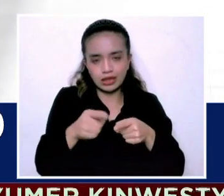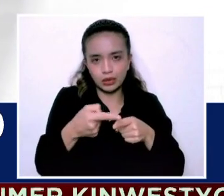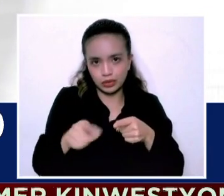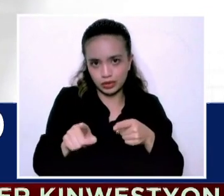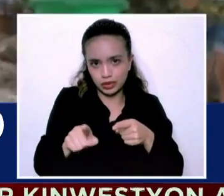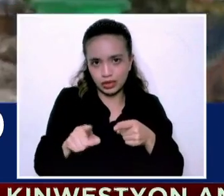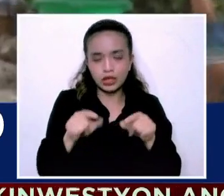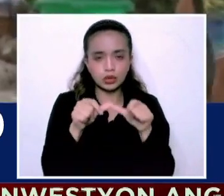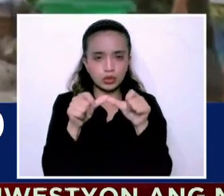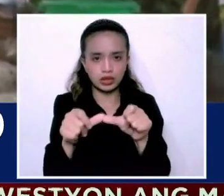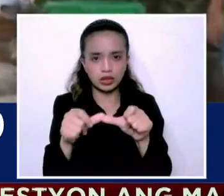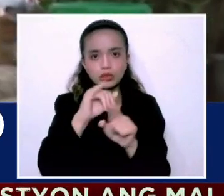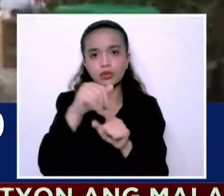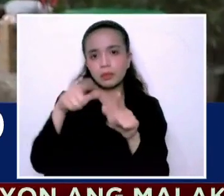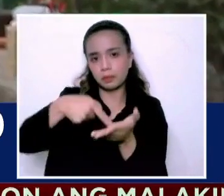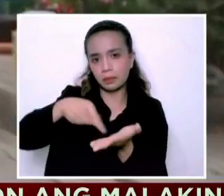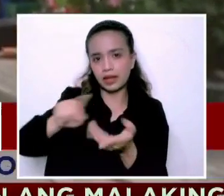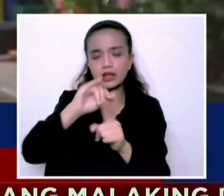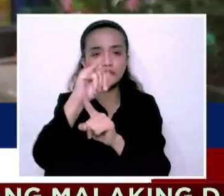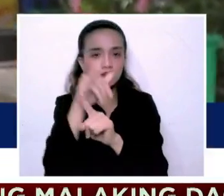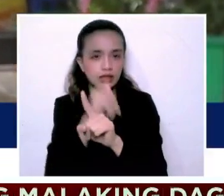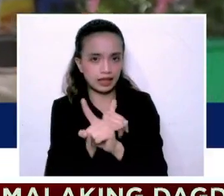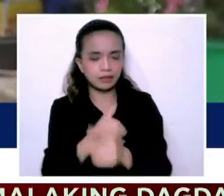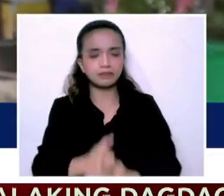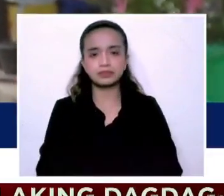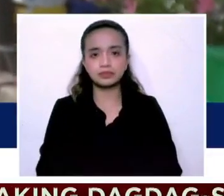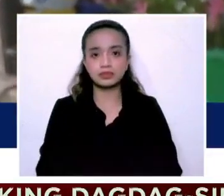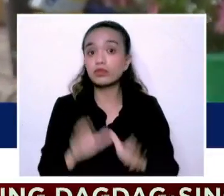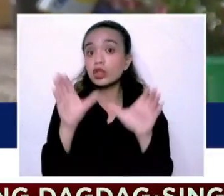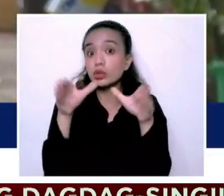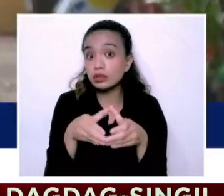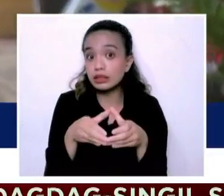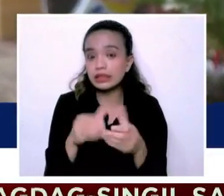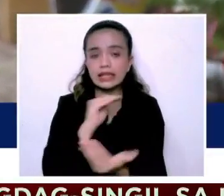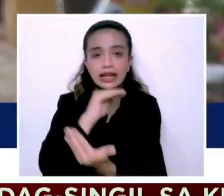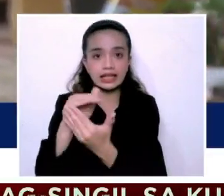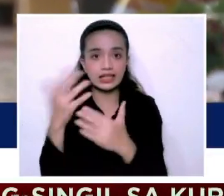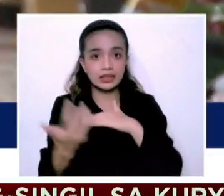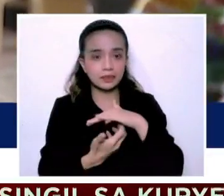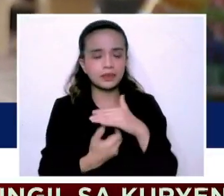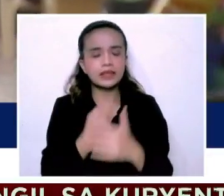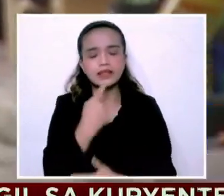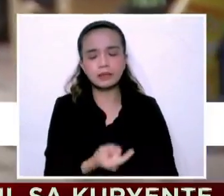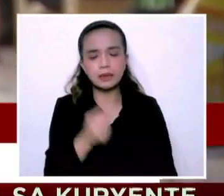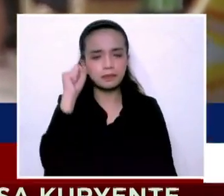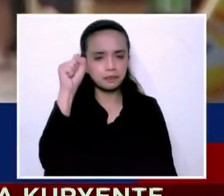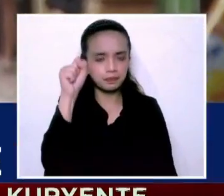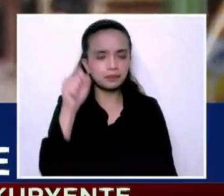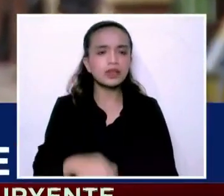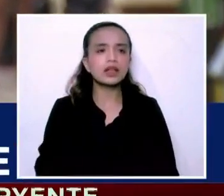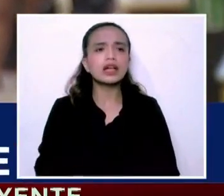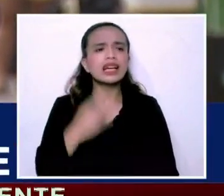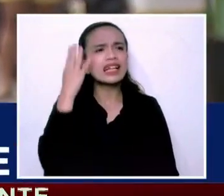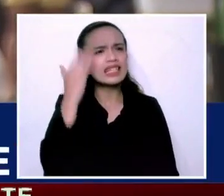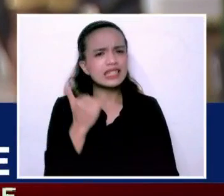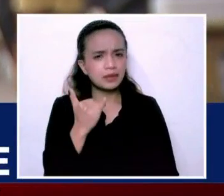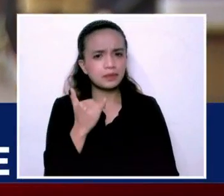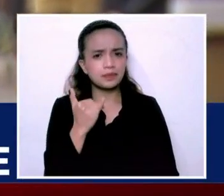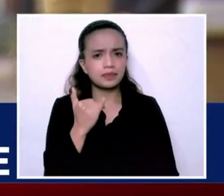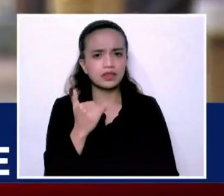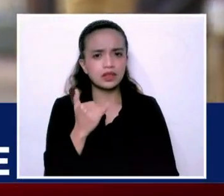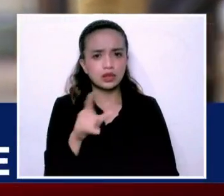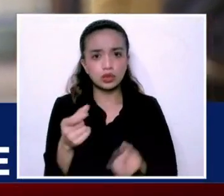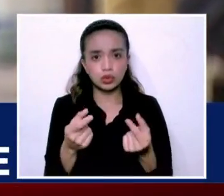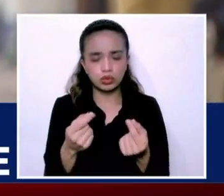July. Ang grupong laban consumer naman kinwestiyon ang Energy Regulatory Commission dahil basta-basta na lamang